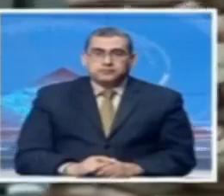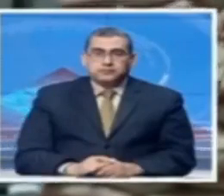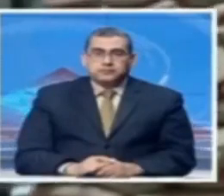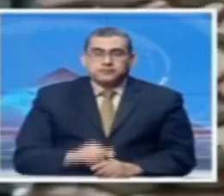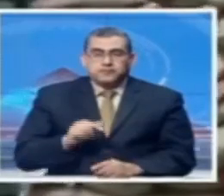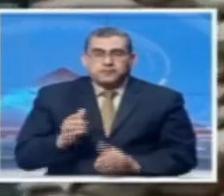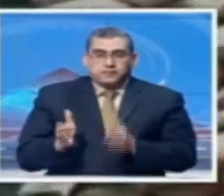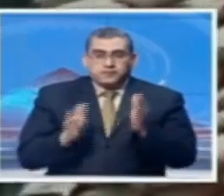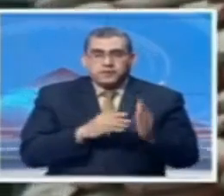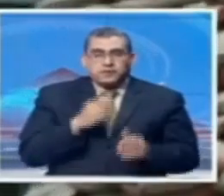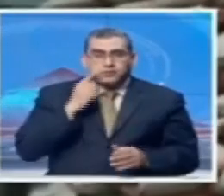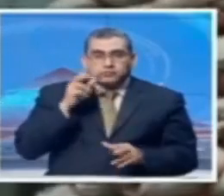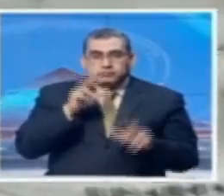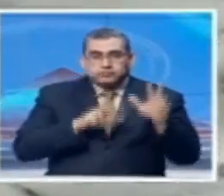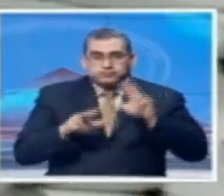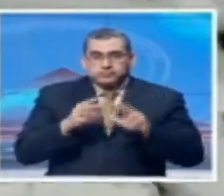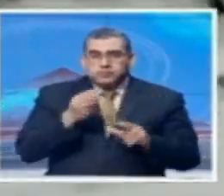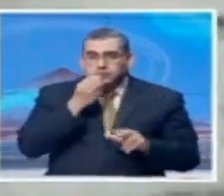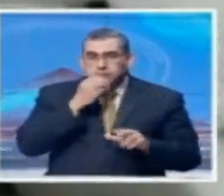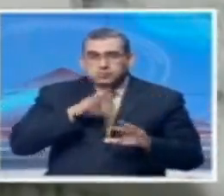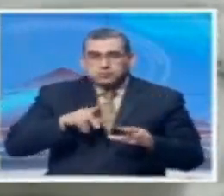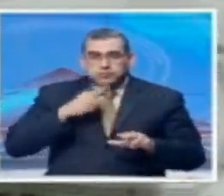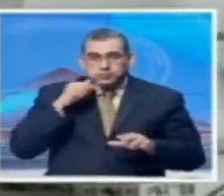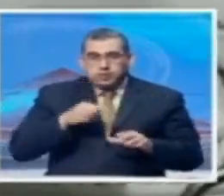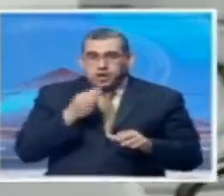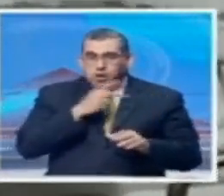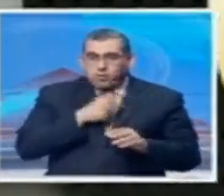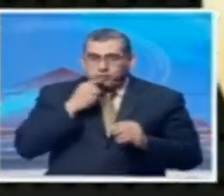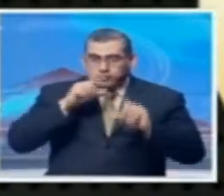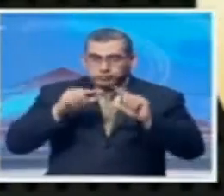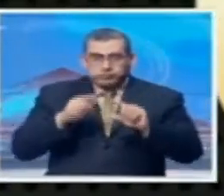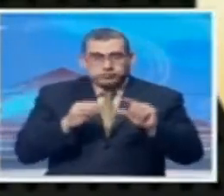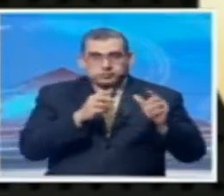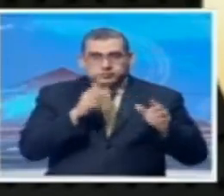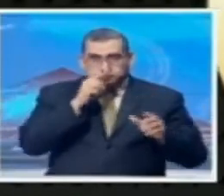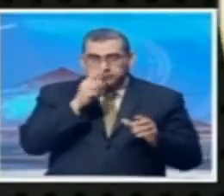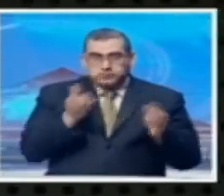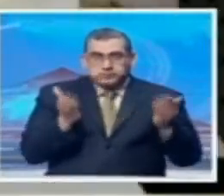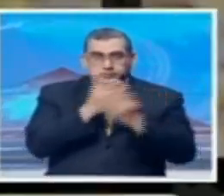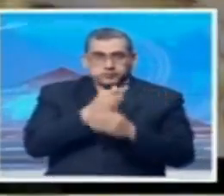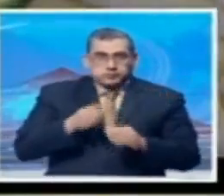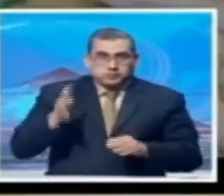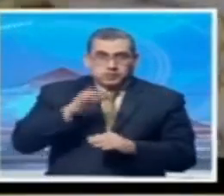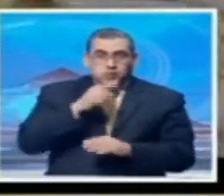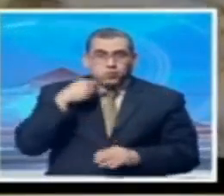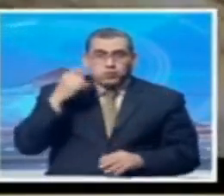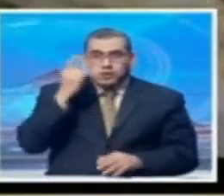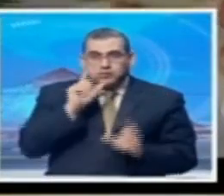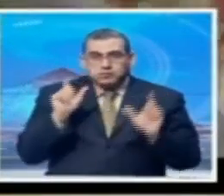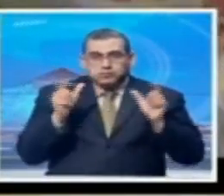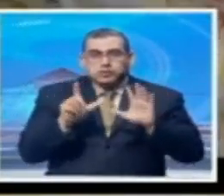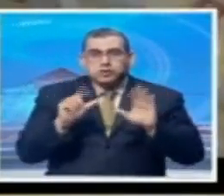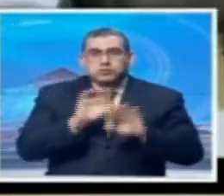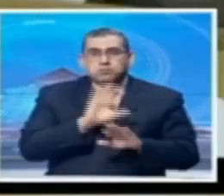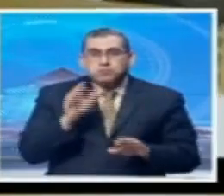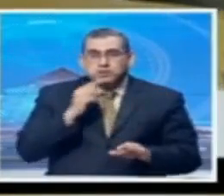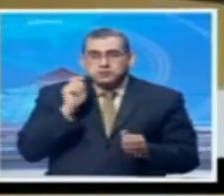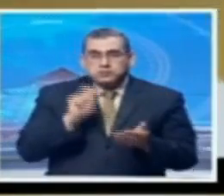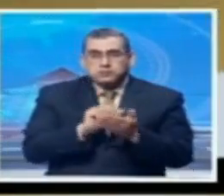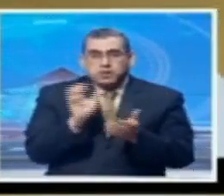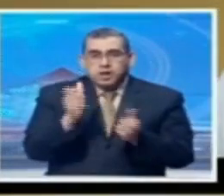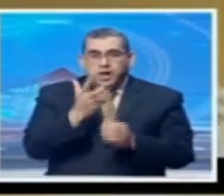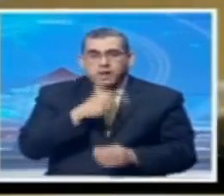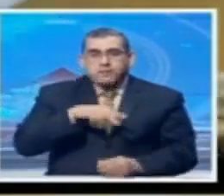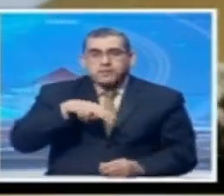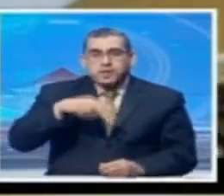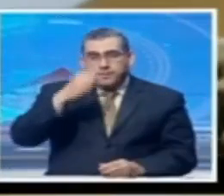وإلى قضايا الغش التجاري والتلاعب بالدعم، أسفرت جهود وزارة الداخلية خلال أسبوع عن ضبط